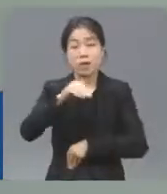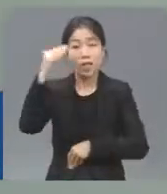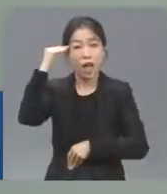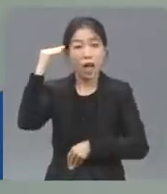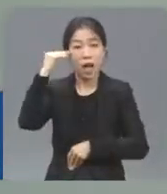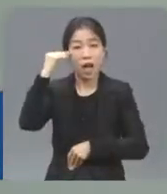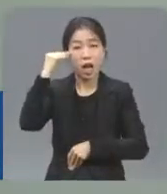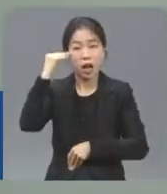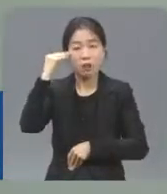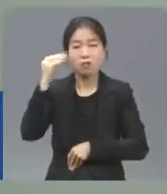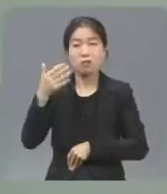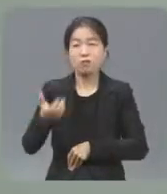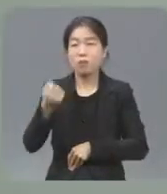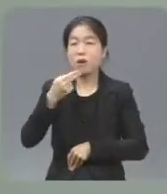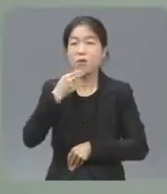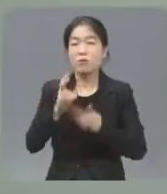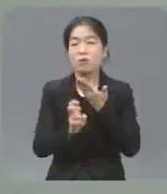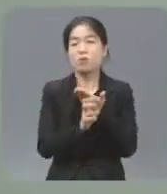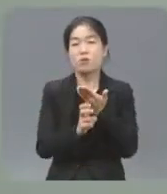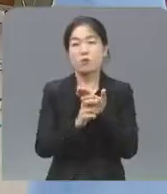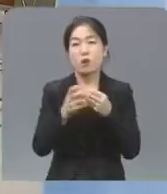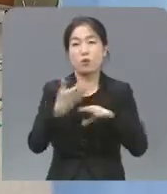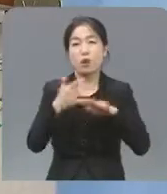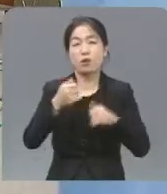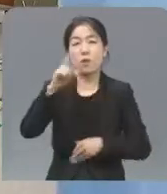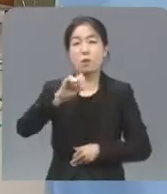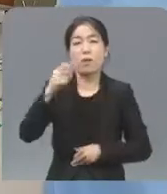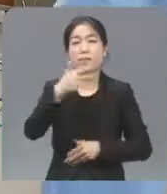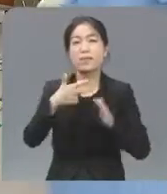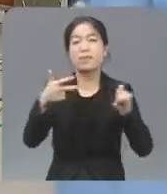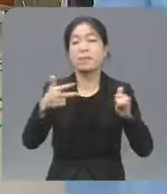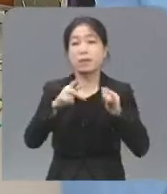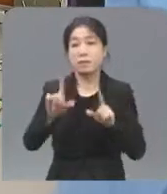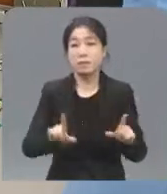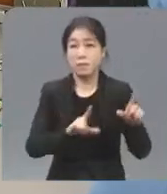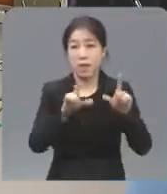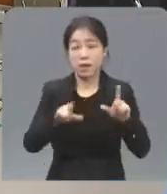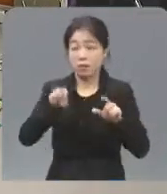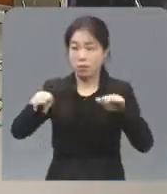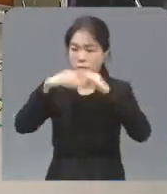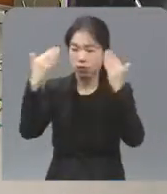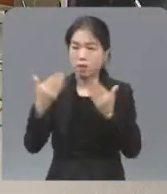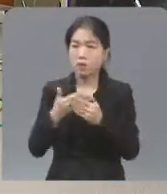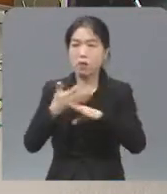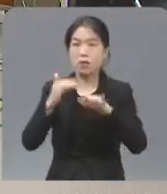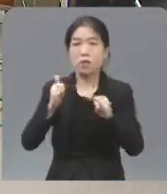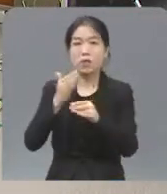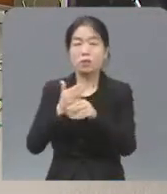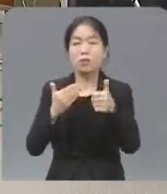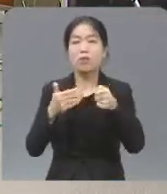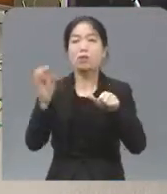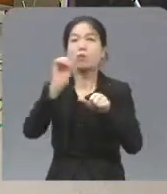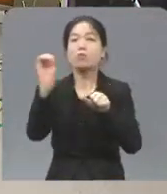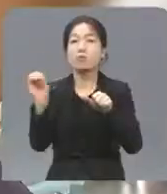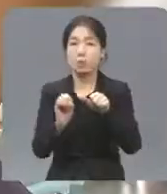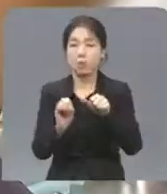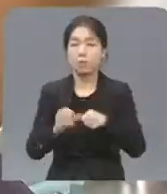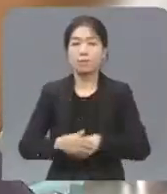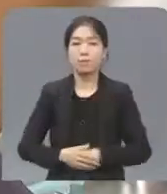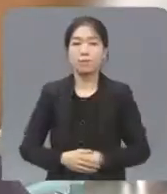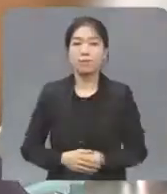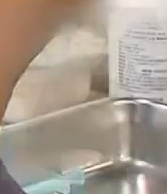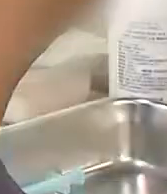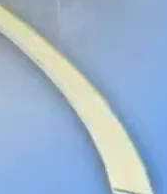국적을 취득하지 않은 외국인만 7000여 명이 거주하고 있는데 얘는 광주 전체 외국인의 55% 에 해당합니다